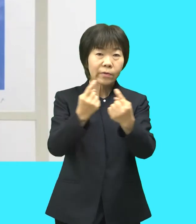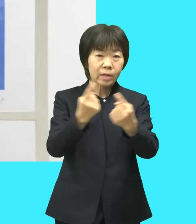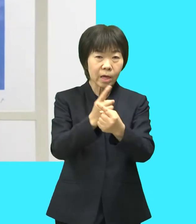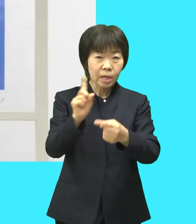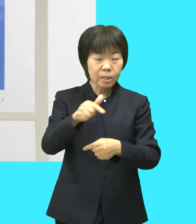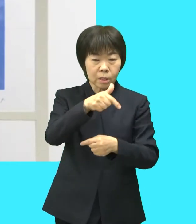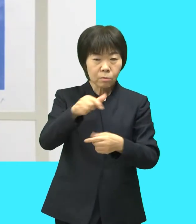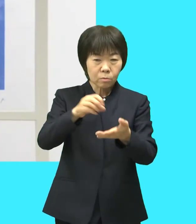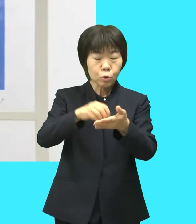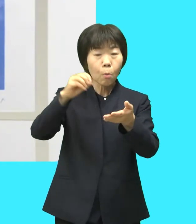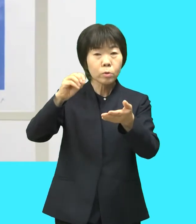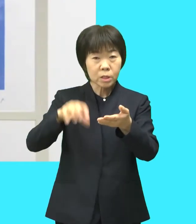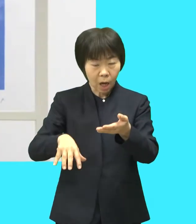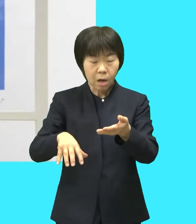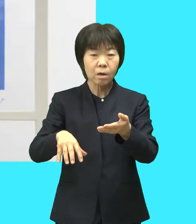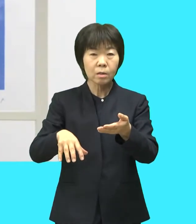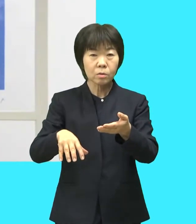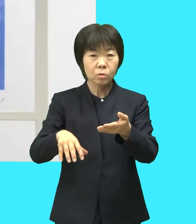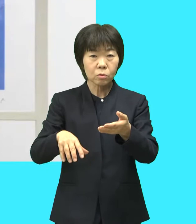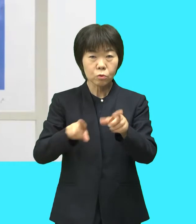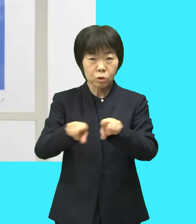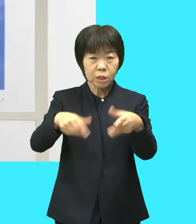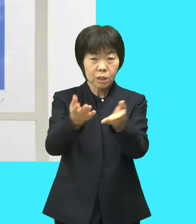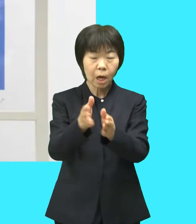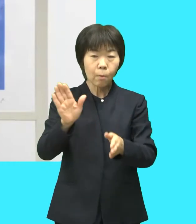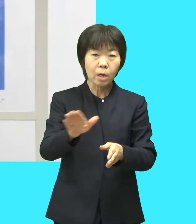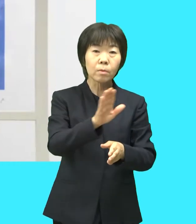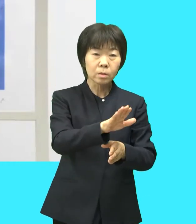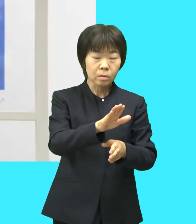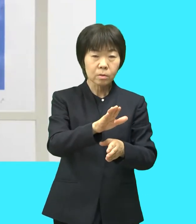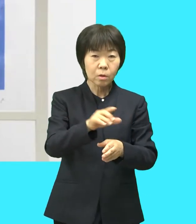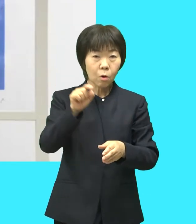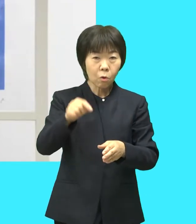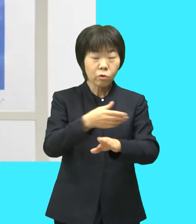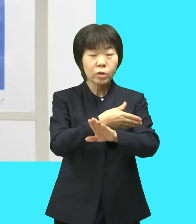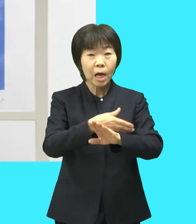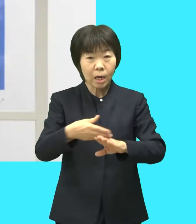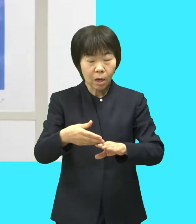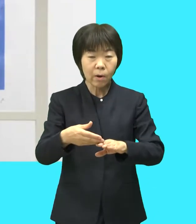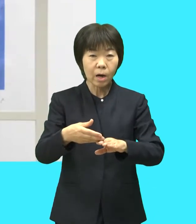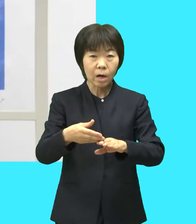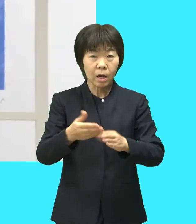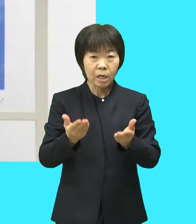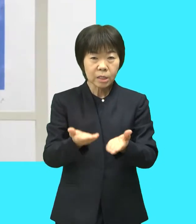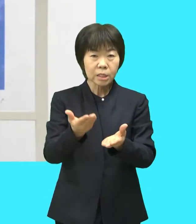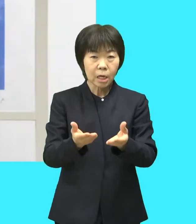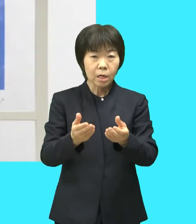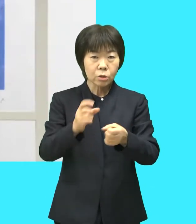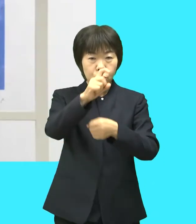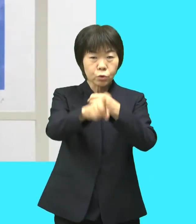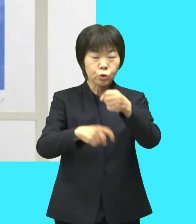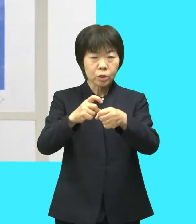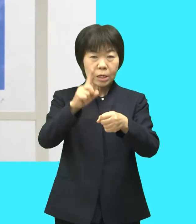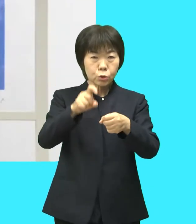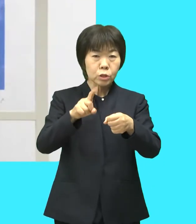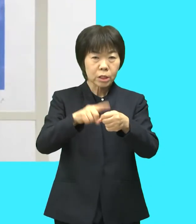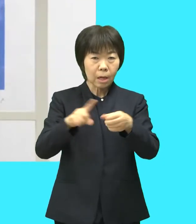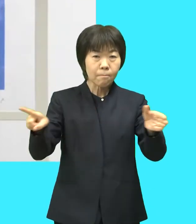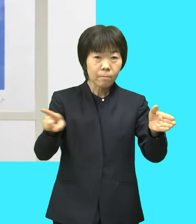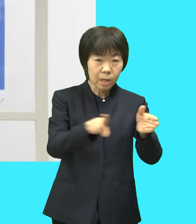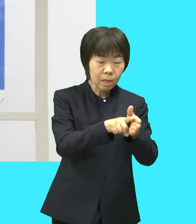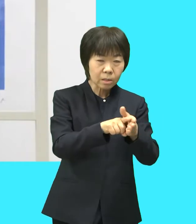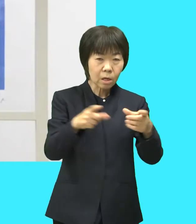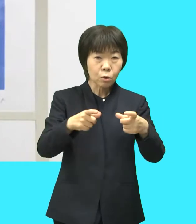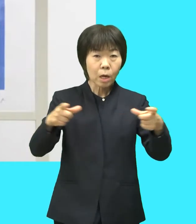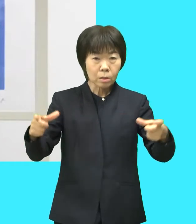部処分してしまったというですね自治体もあります。こういう流れはあの震災10年11年となるにつれてあの加